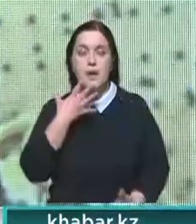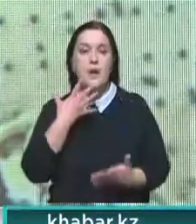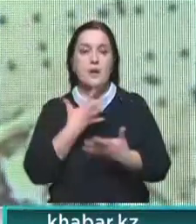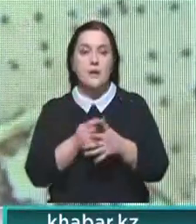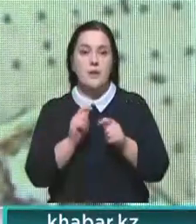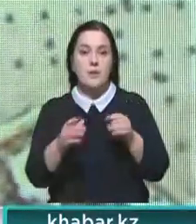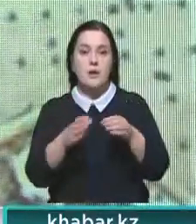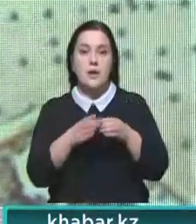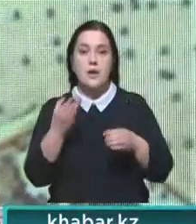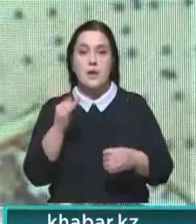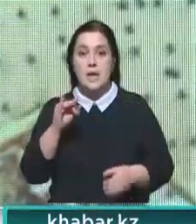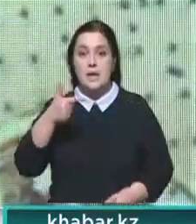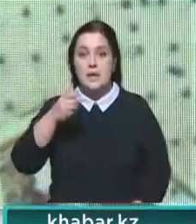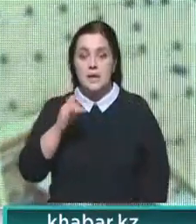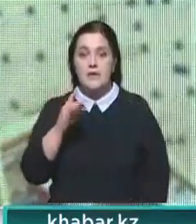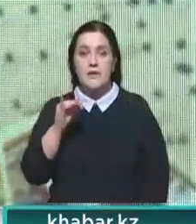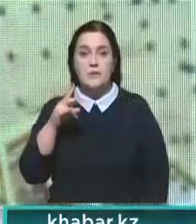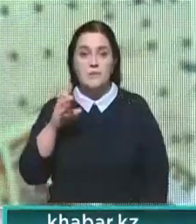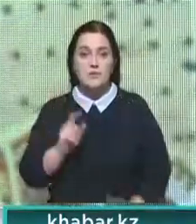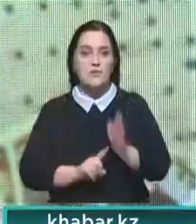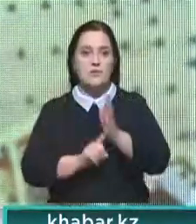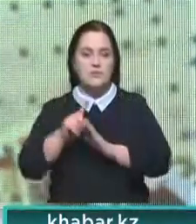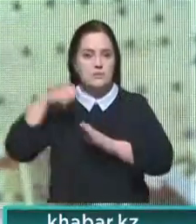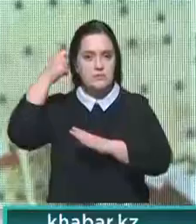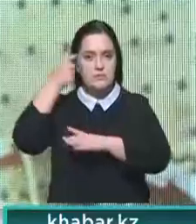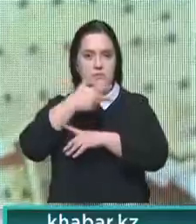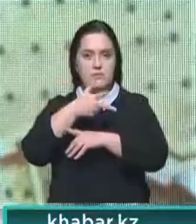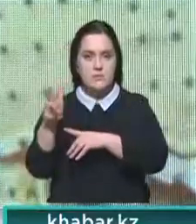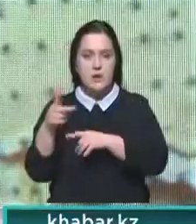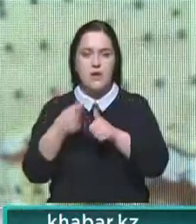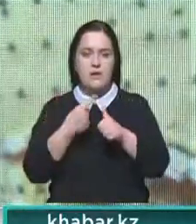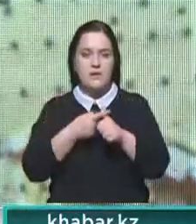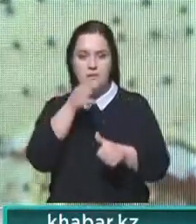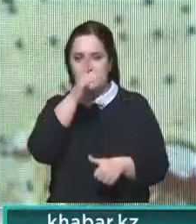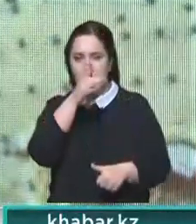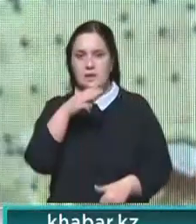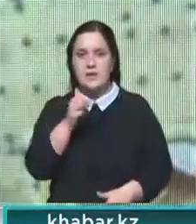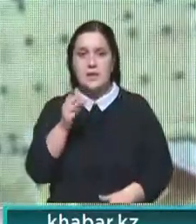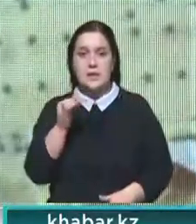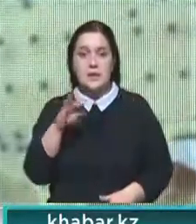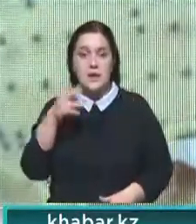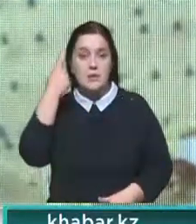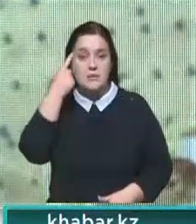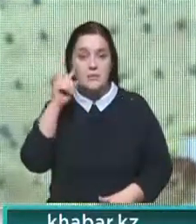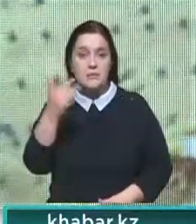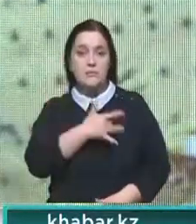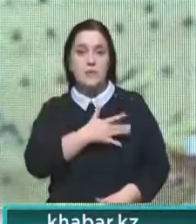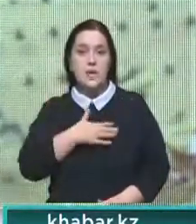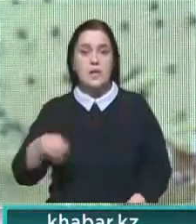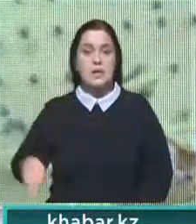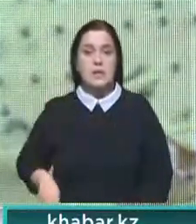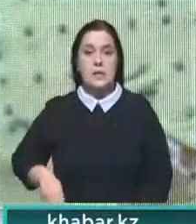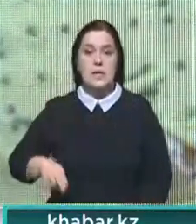Отечественная продюсерская компания Tiger Films приступила к съемкам кинокомедии «Такия». Идея фильма принадлежит генеральному